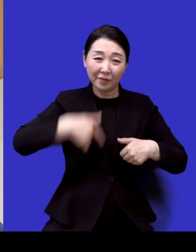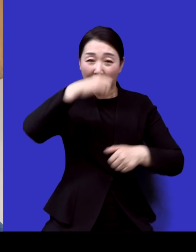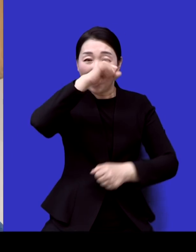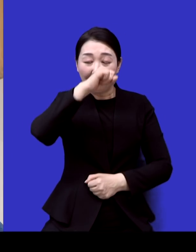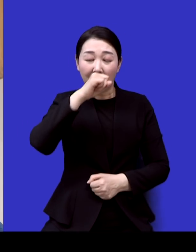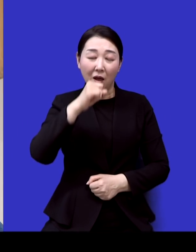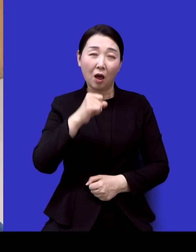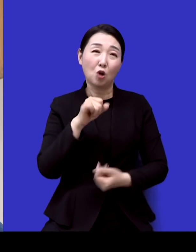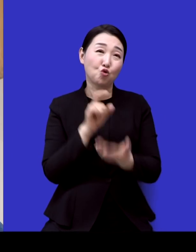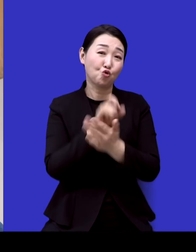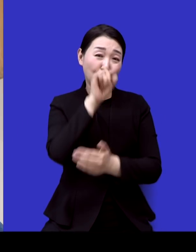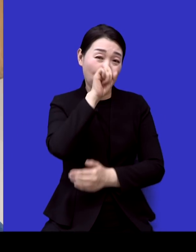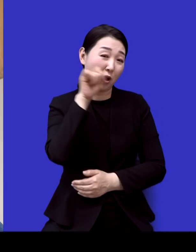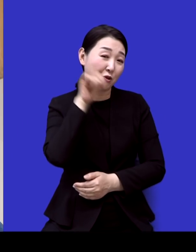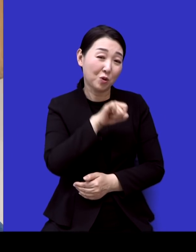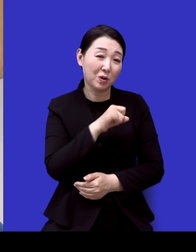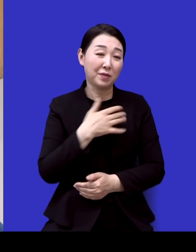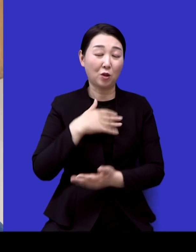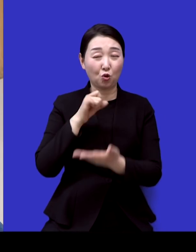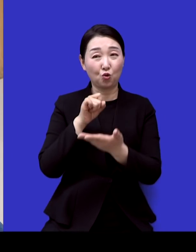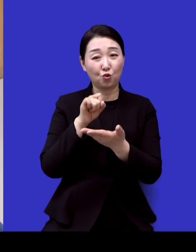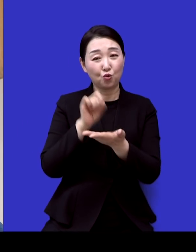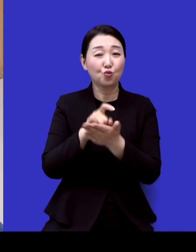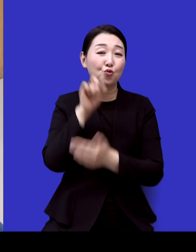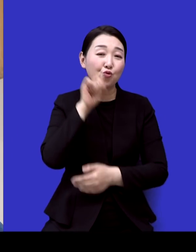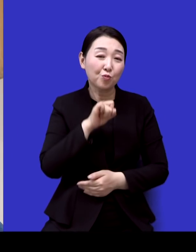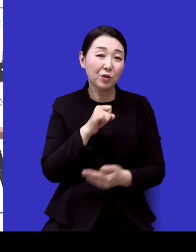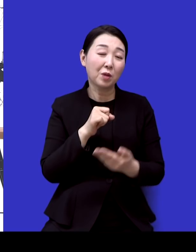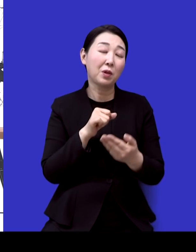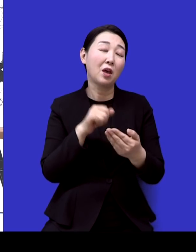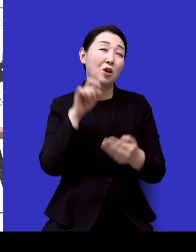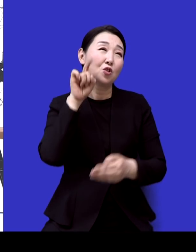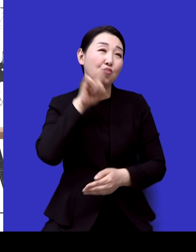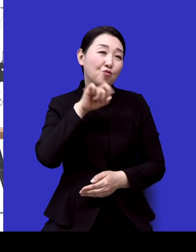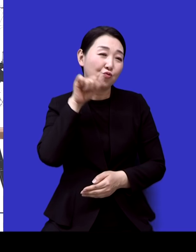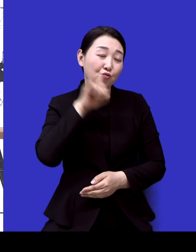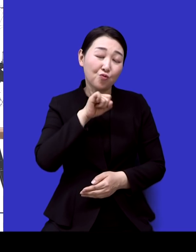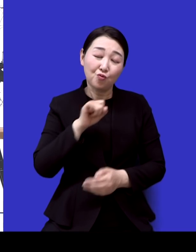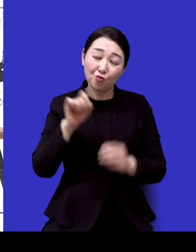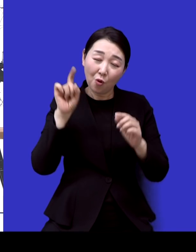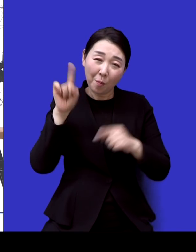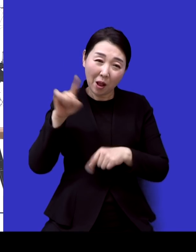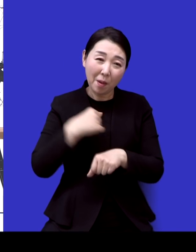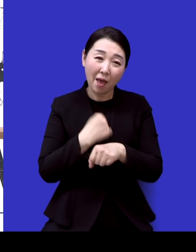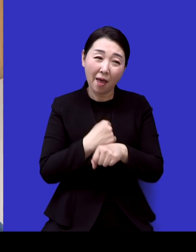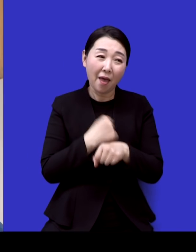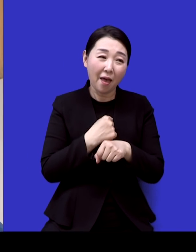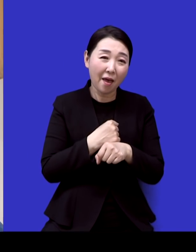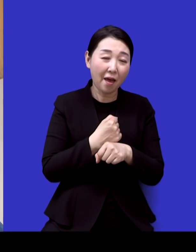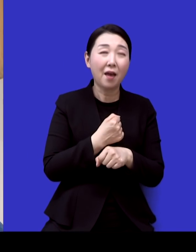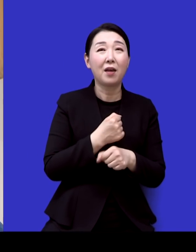축구를 좋아해서 예. 축구를 매일 하러 가서 이 친구들이랑 친해져야겠다. 복음 전해야겠다. 예. 그래서 축구를